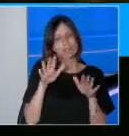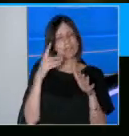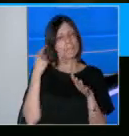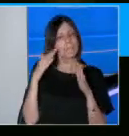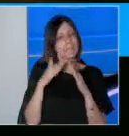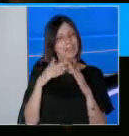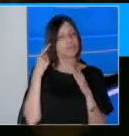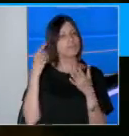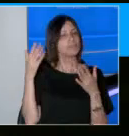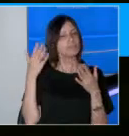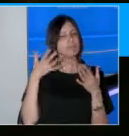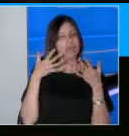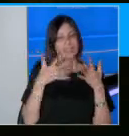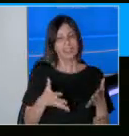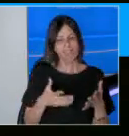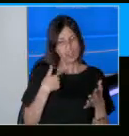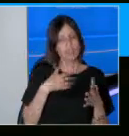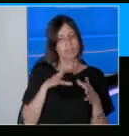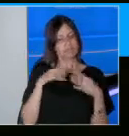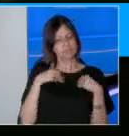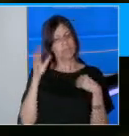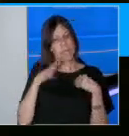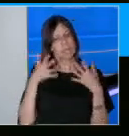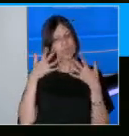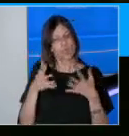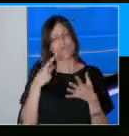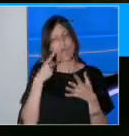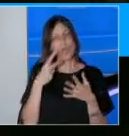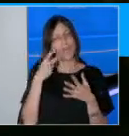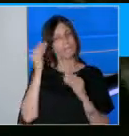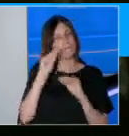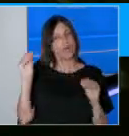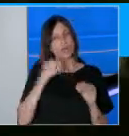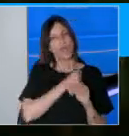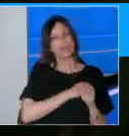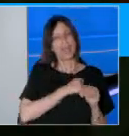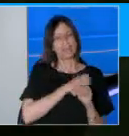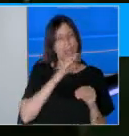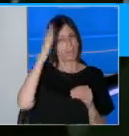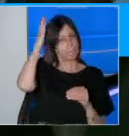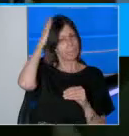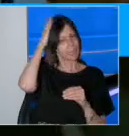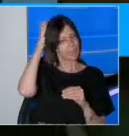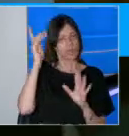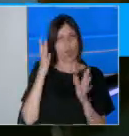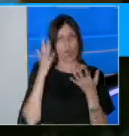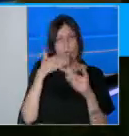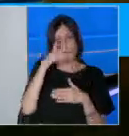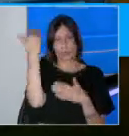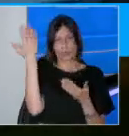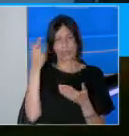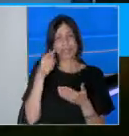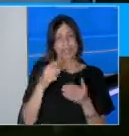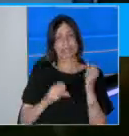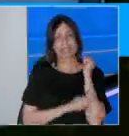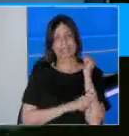האלה ומרשים לעצמם גם לתקוף, ואנחנו רואים היום, אתה יודע, מודעות אבל על נפתלי בנט. לא הלכנו רחוק מדי, אתה יודע, אתה בתור